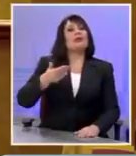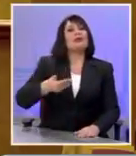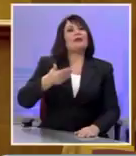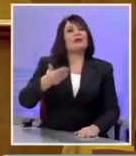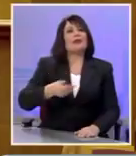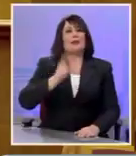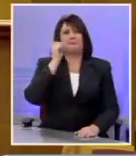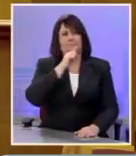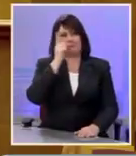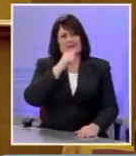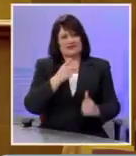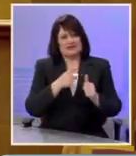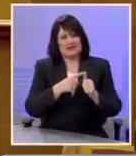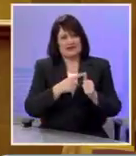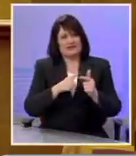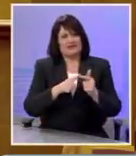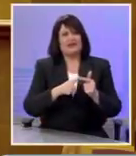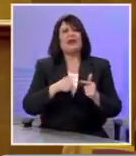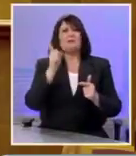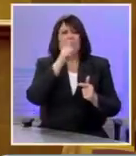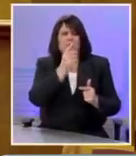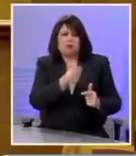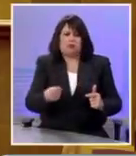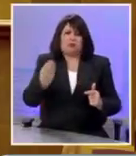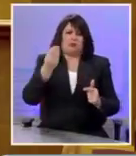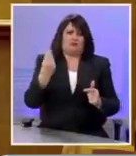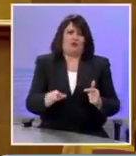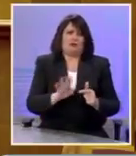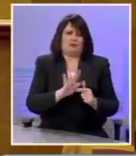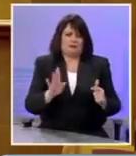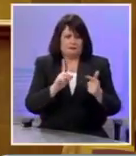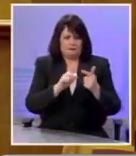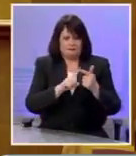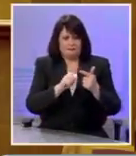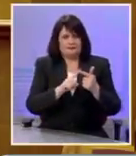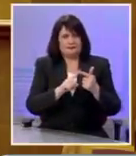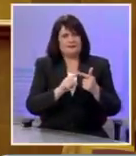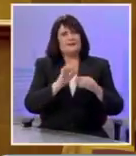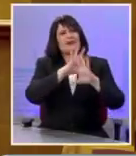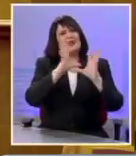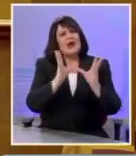και ψεύτικες και κάλπικες. Και αυτό ισχύει